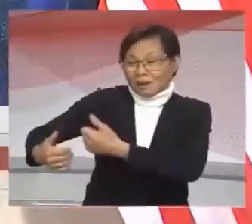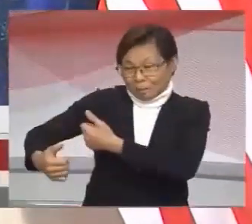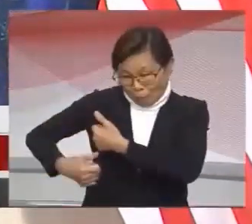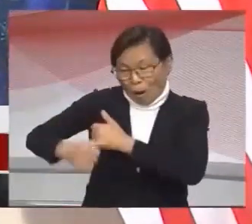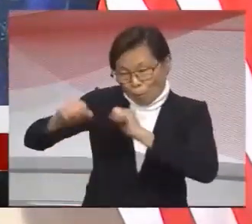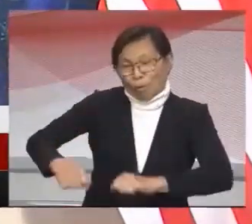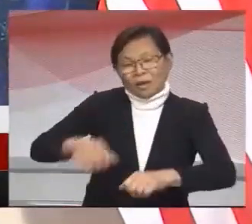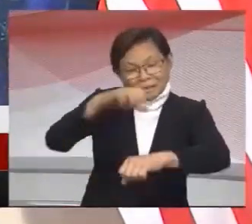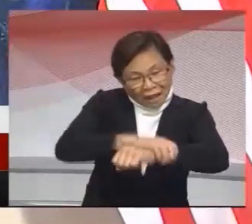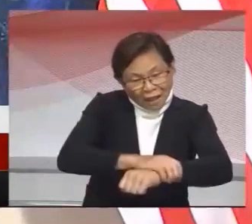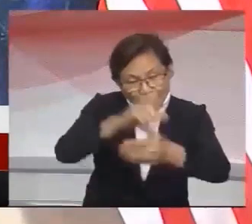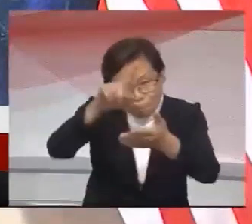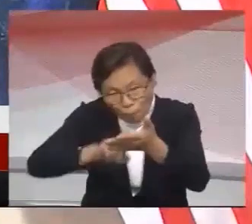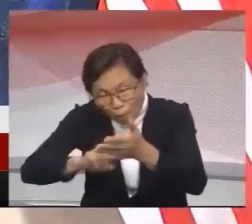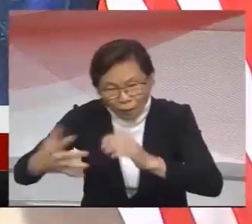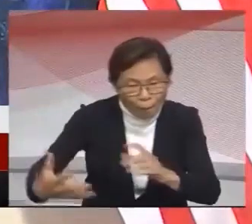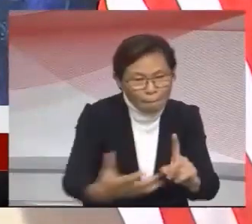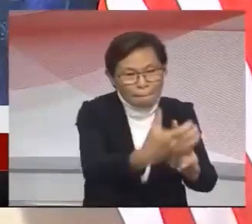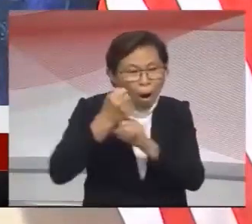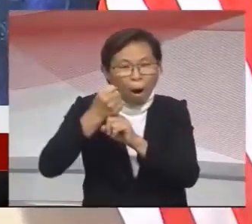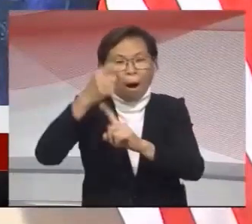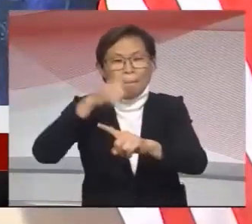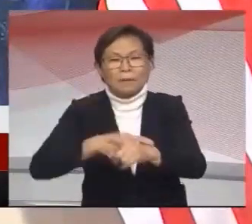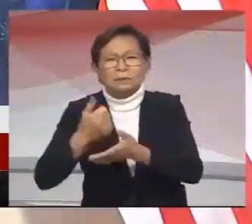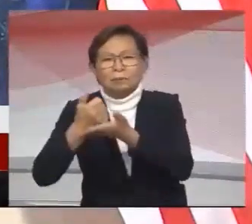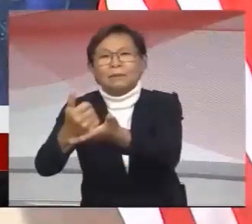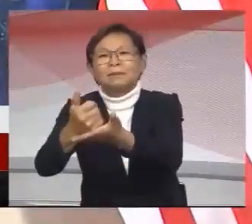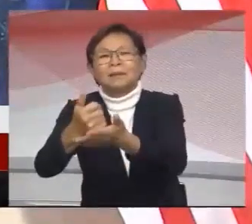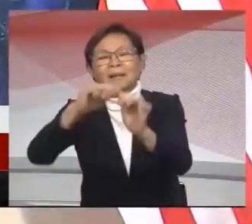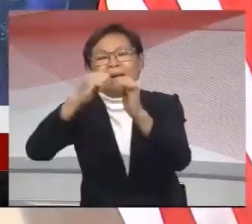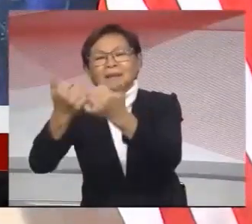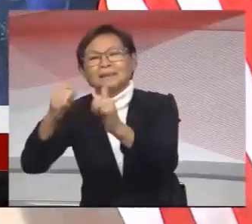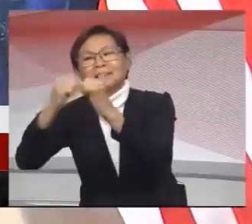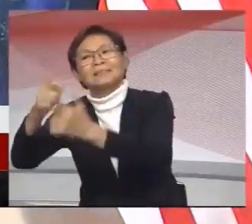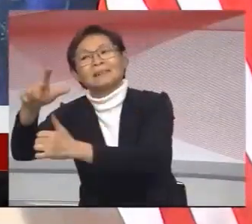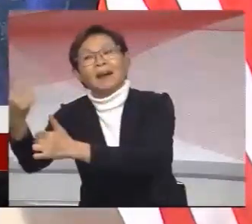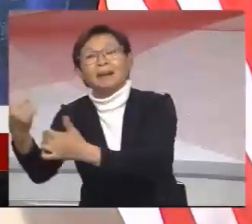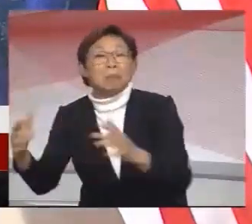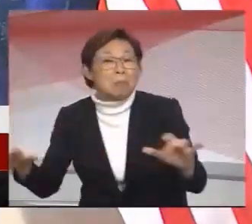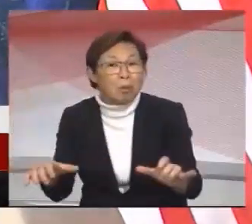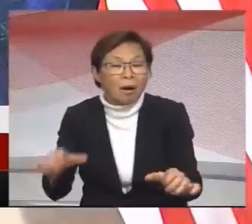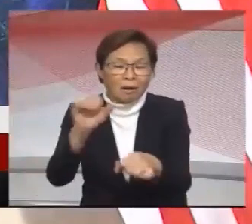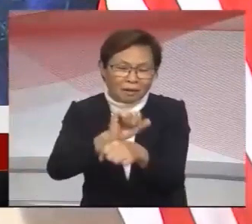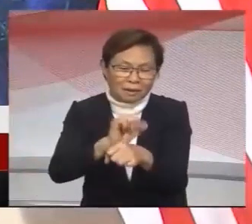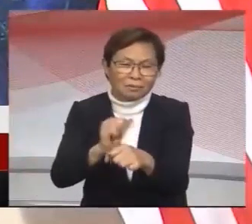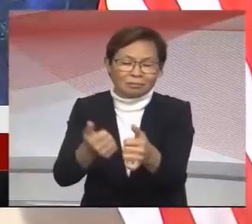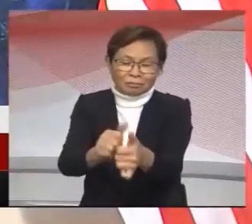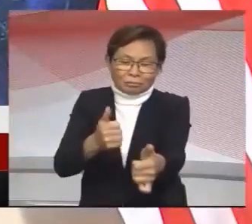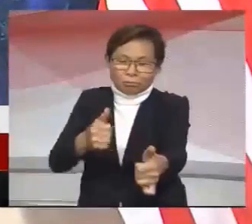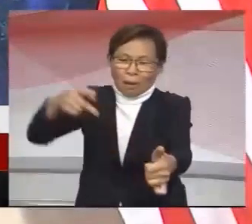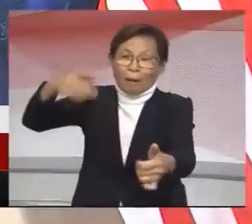pemeriksaan dan rampasan semacem membantu agensi-agensi lain melakukan tugas pencegahan